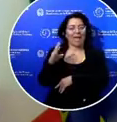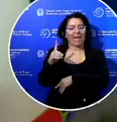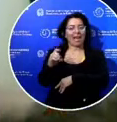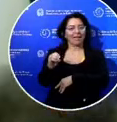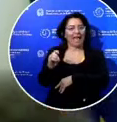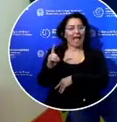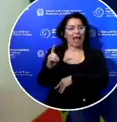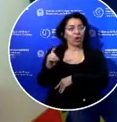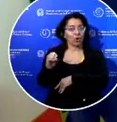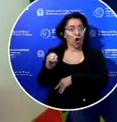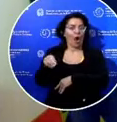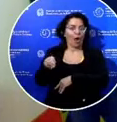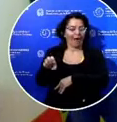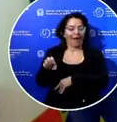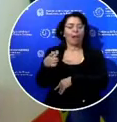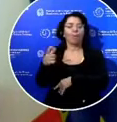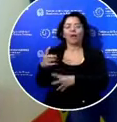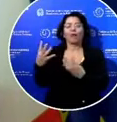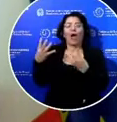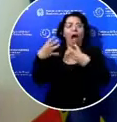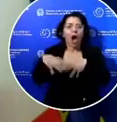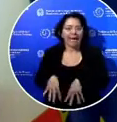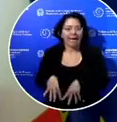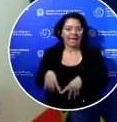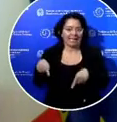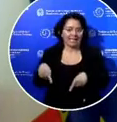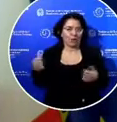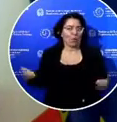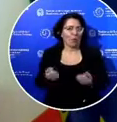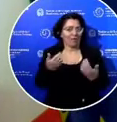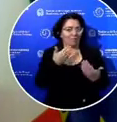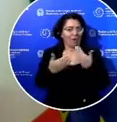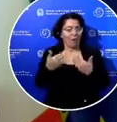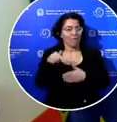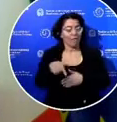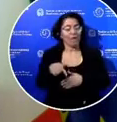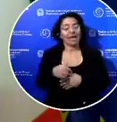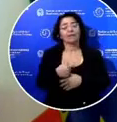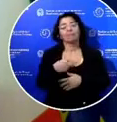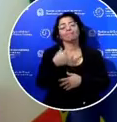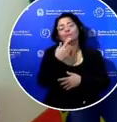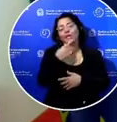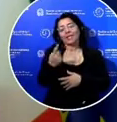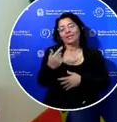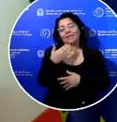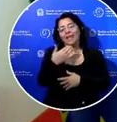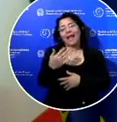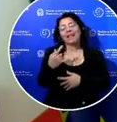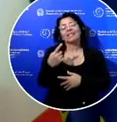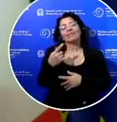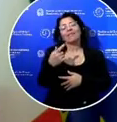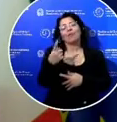invitata, ma soprattutto per aver organizzato questa importante conferenza. E il mio apprezzamento vuole essere rivolto